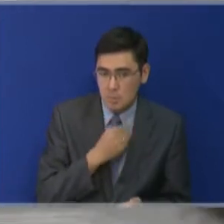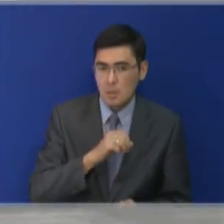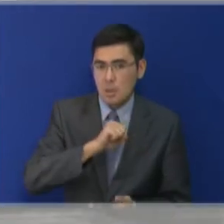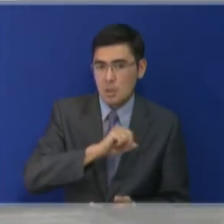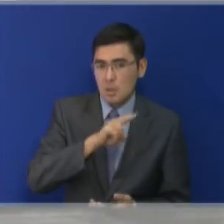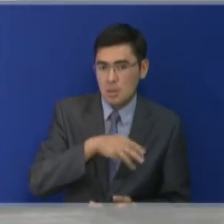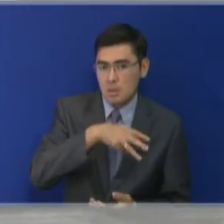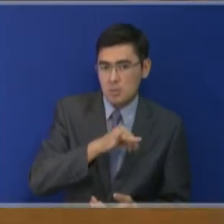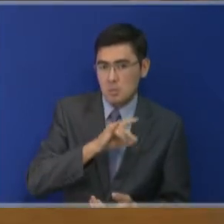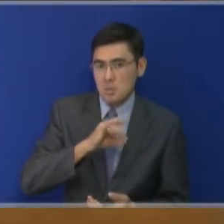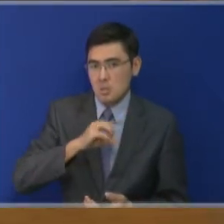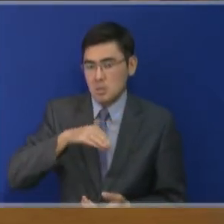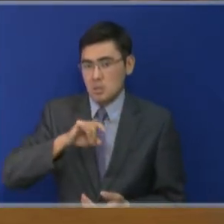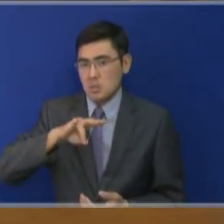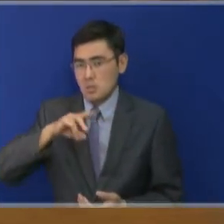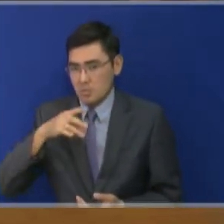дейді Николай Исаев.